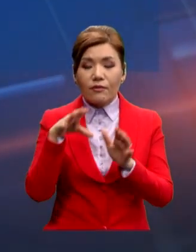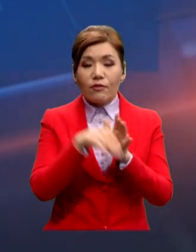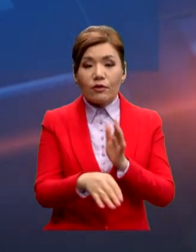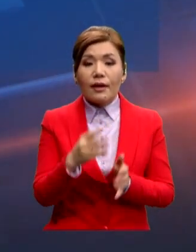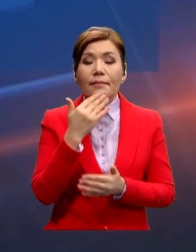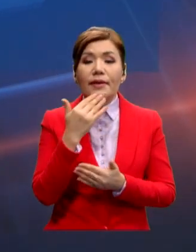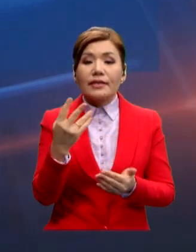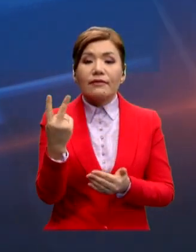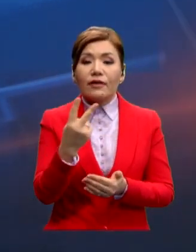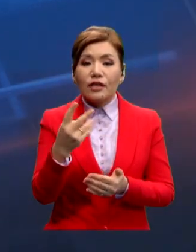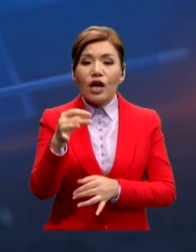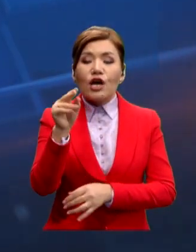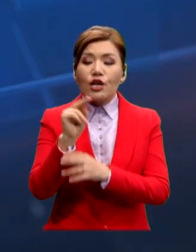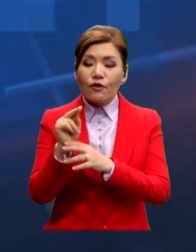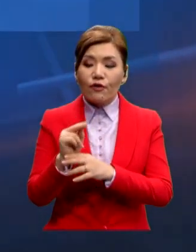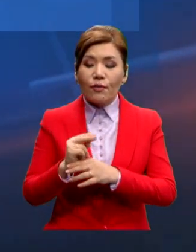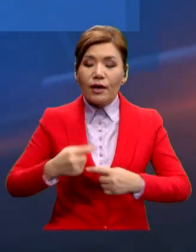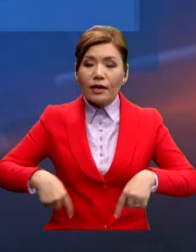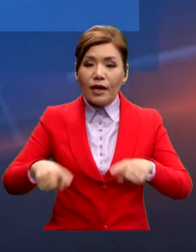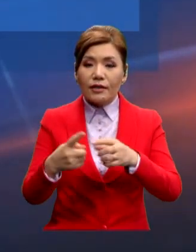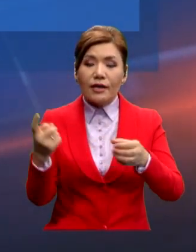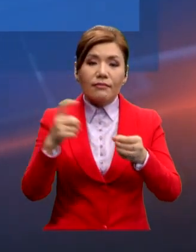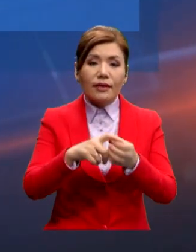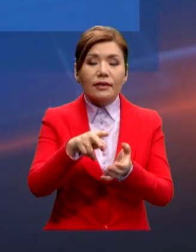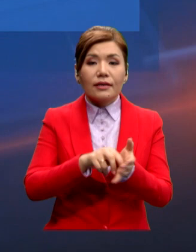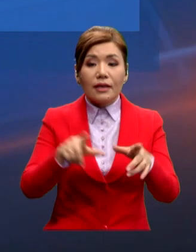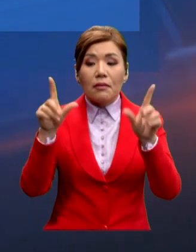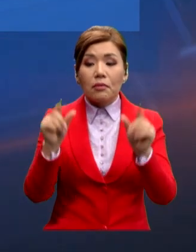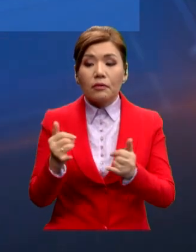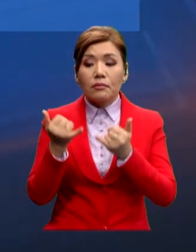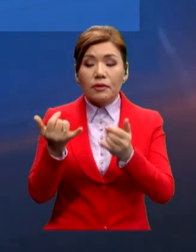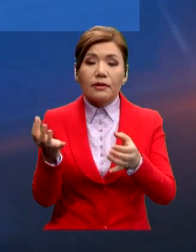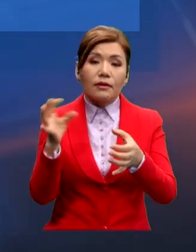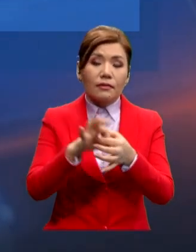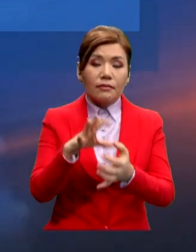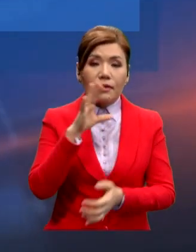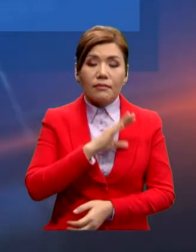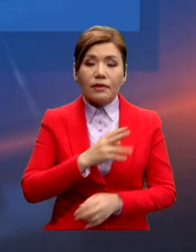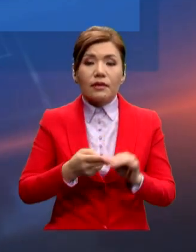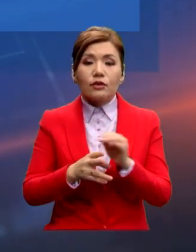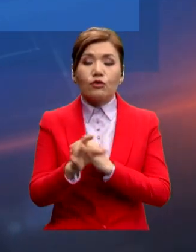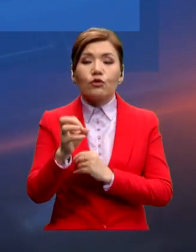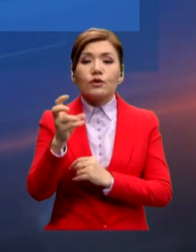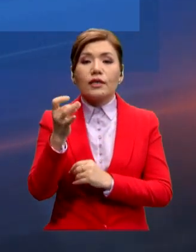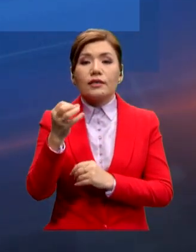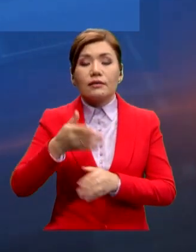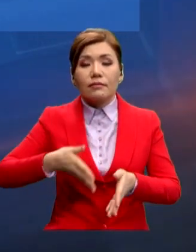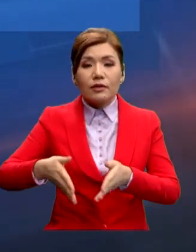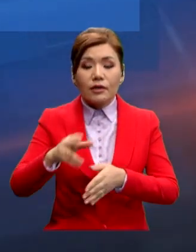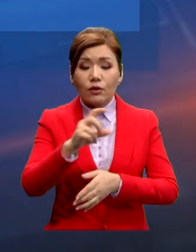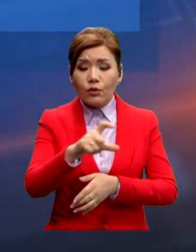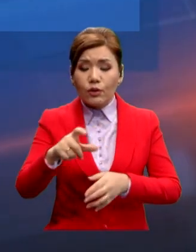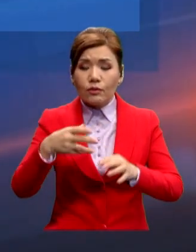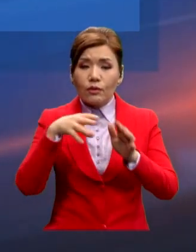екеуі бұл тізімге реформа аясында партияларды тіркеу талаптары жеңілдегеннен кейін қосылған. Елде саяси ұйымды заңдастыру үшін мүшелерінің